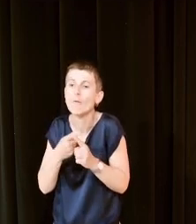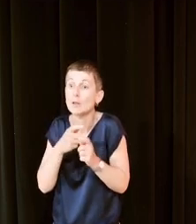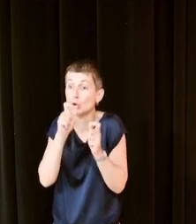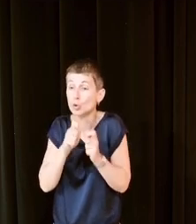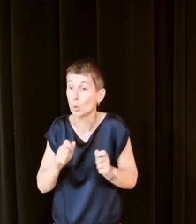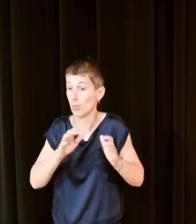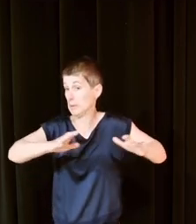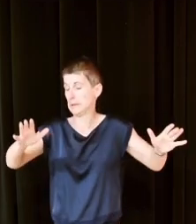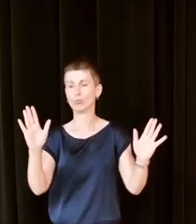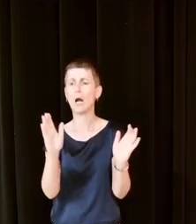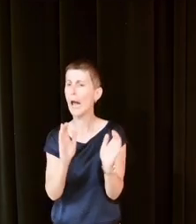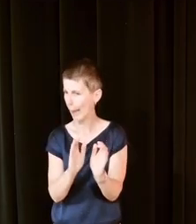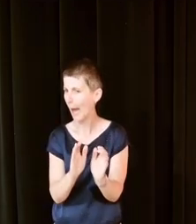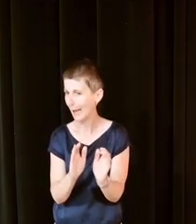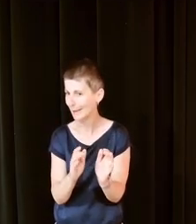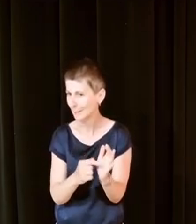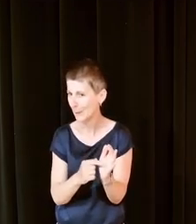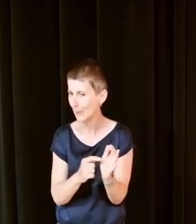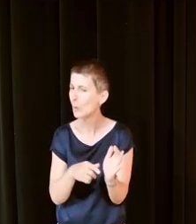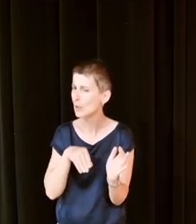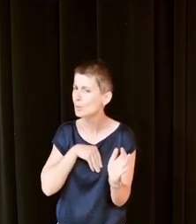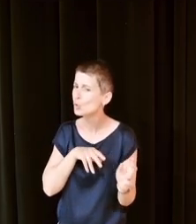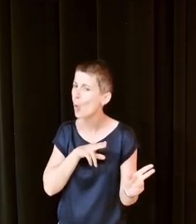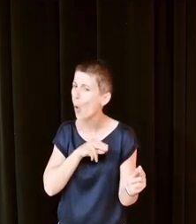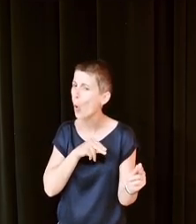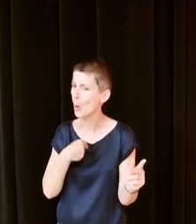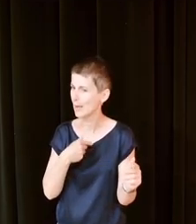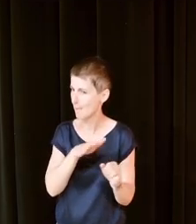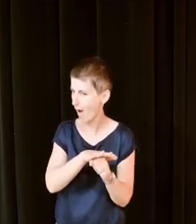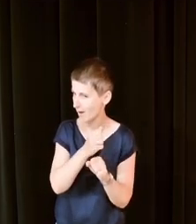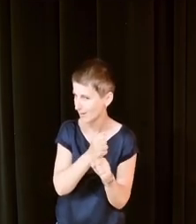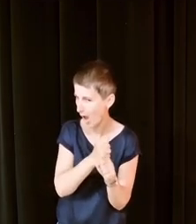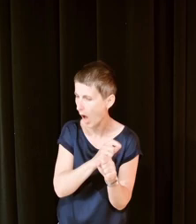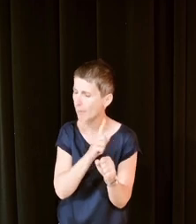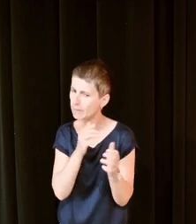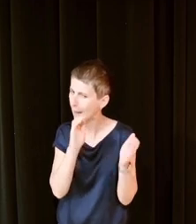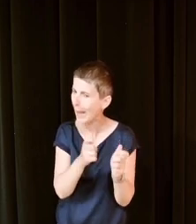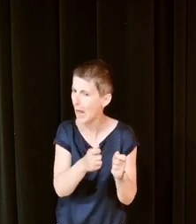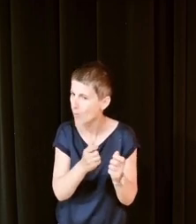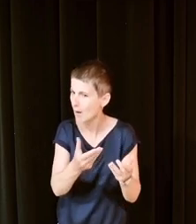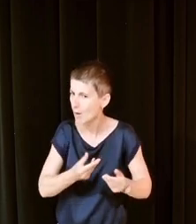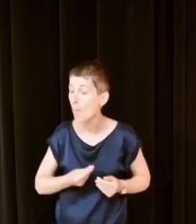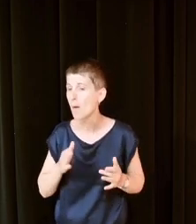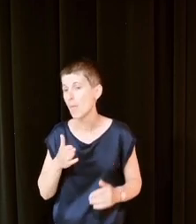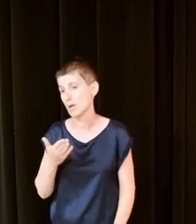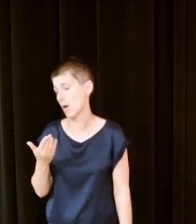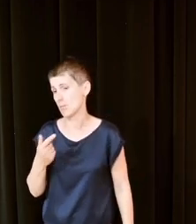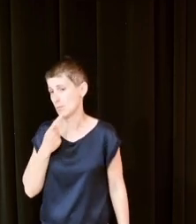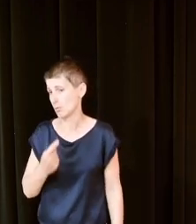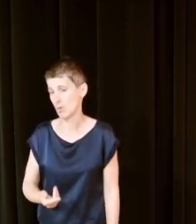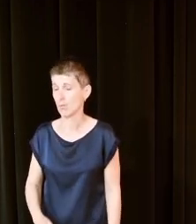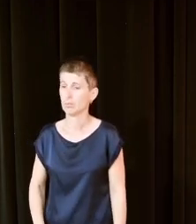der S3-Leitlinie für Psychoonkologie auch gewesen, die Arbeitsgruppe vertreten. Und das ist manchmal schon ernüchternd. Und das sage ich hier ganz